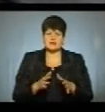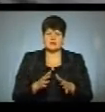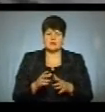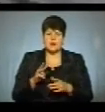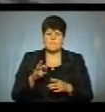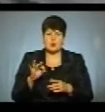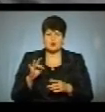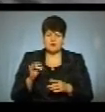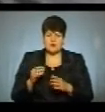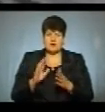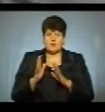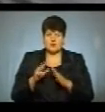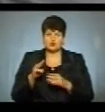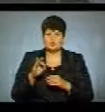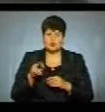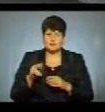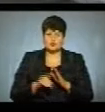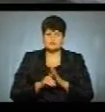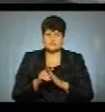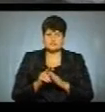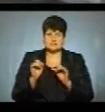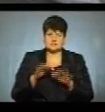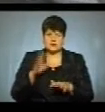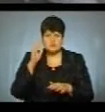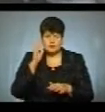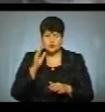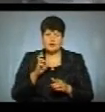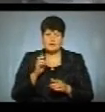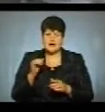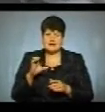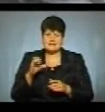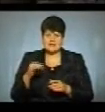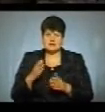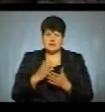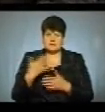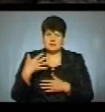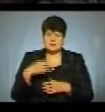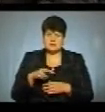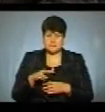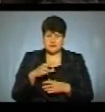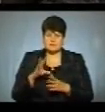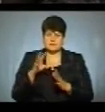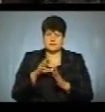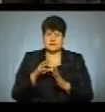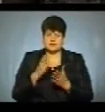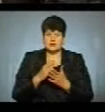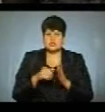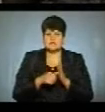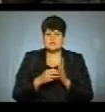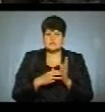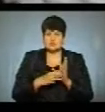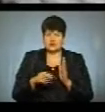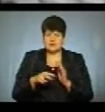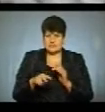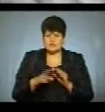парку Топільча Тернополя розпочали запускати воду. Басейн має 50 метрів, вміщує 800 літрів. Воду подають